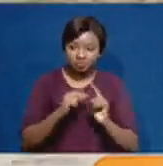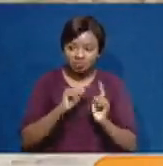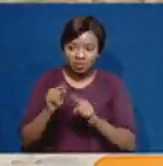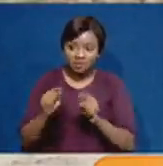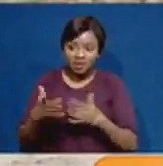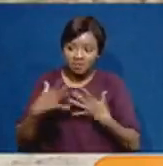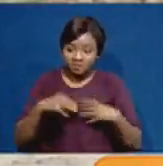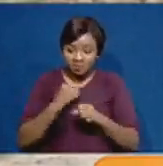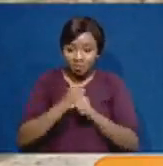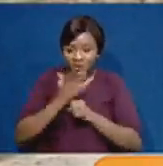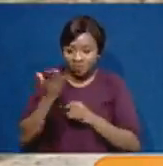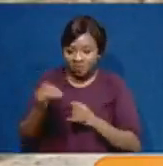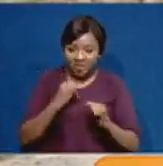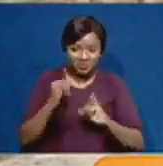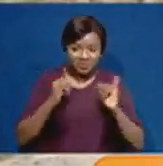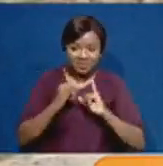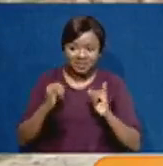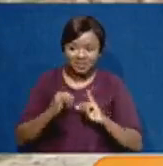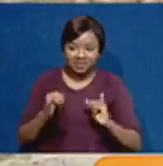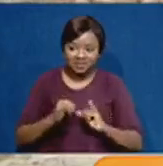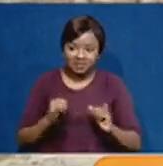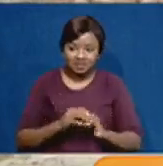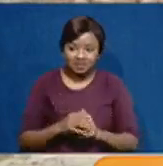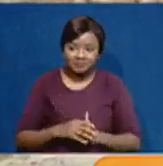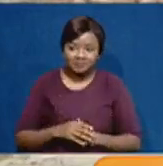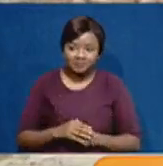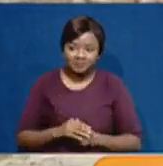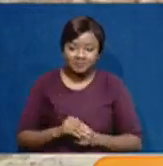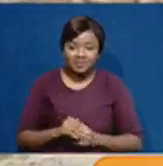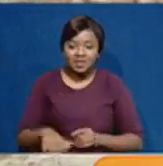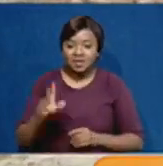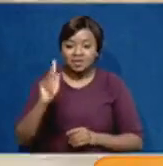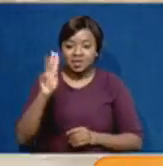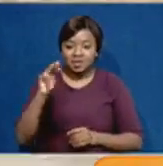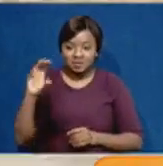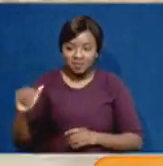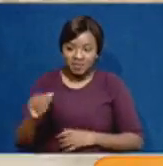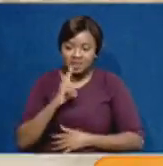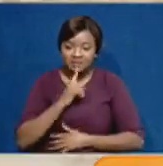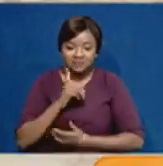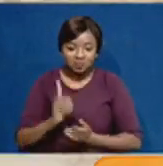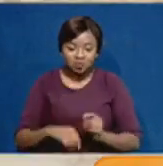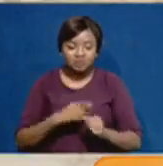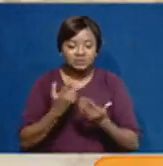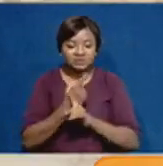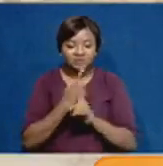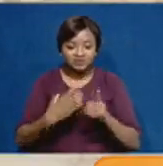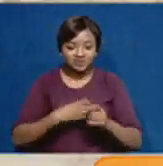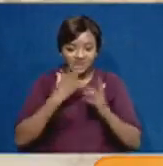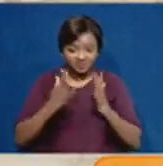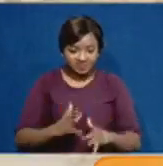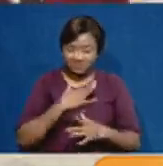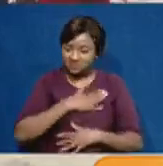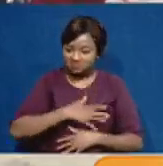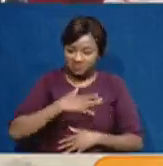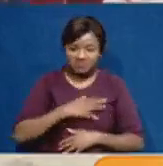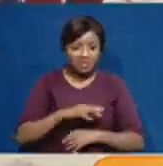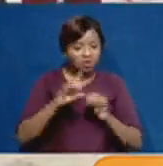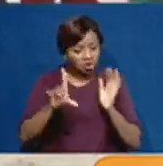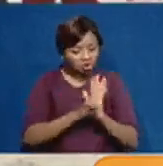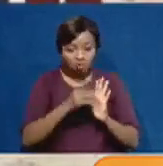wa fuo za bahari katika kaunti ya Mombasa. Halmashauri ya KMA ikiwatahadharisha watalii kutokiuka masharti na